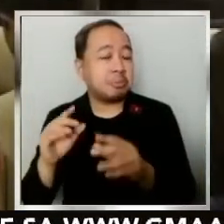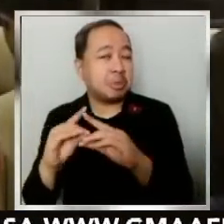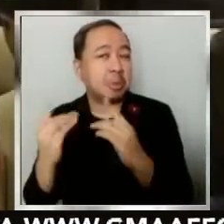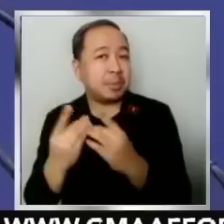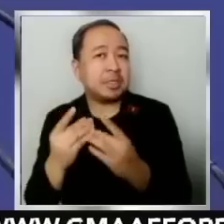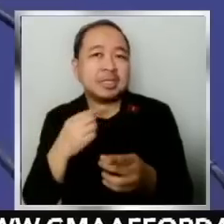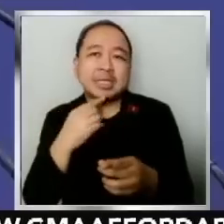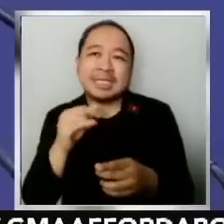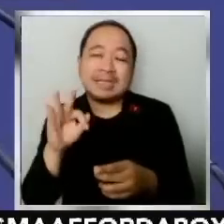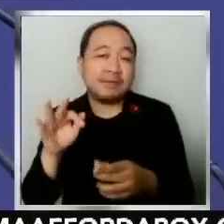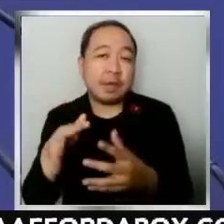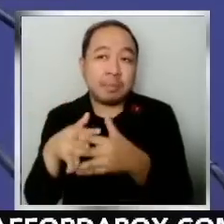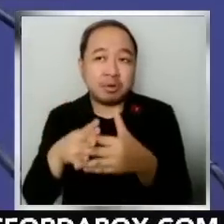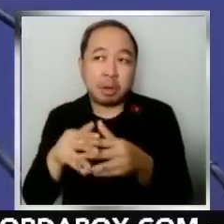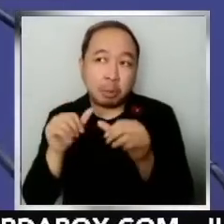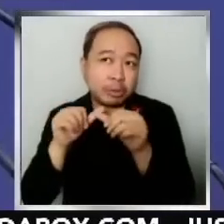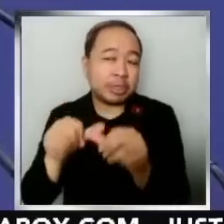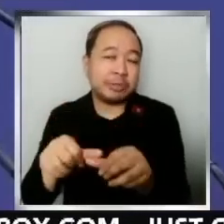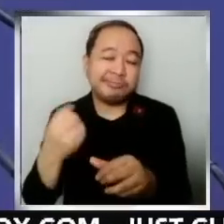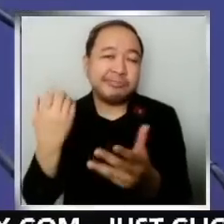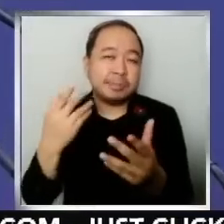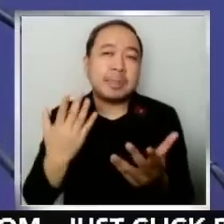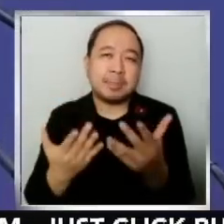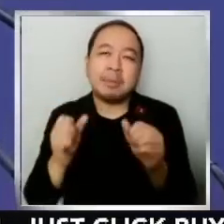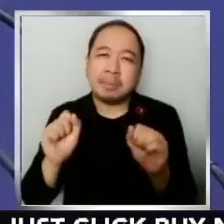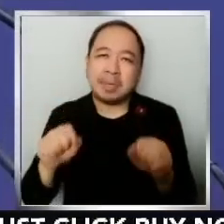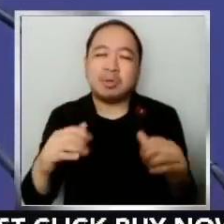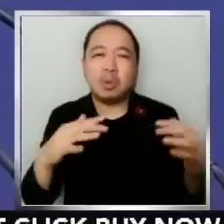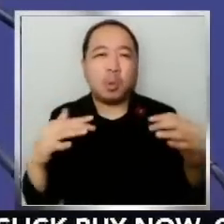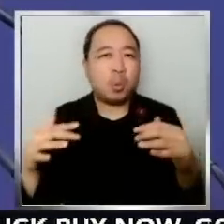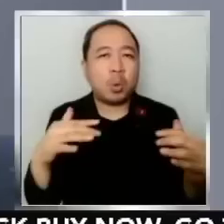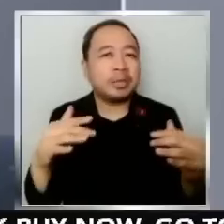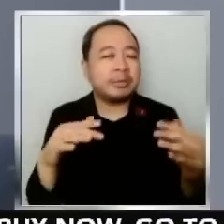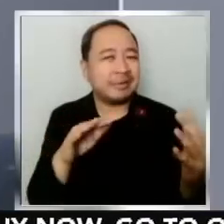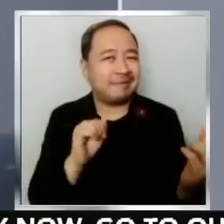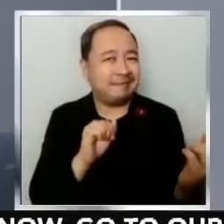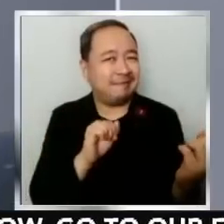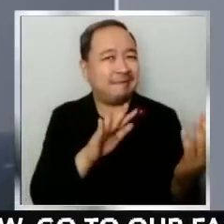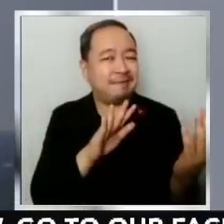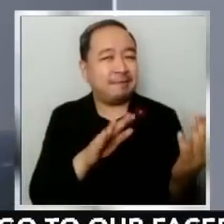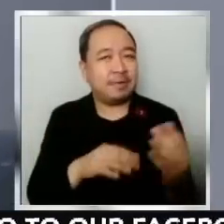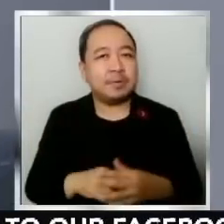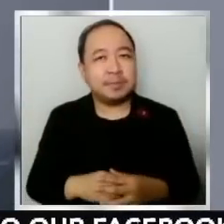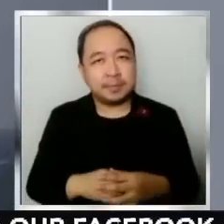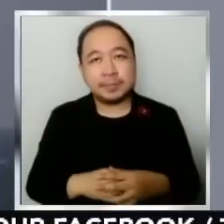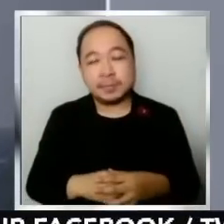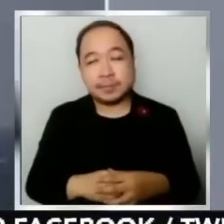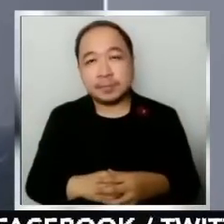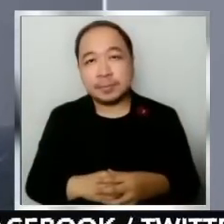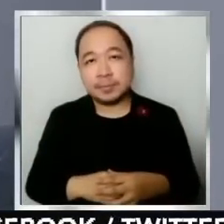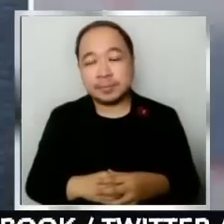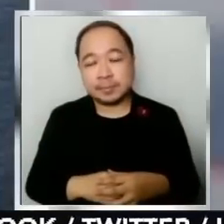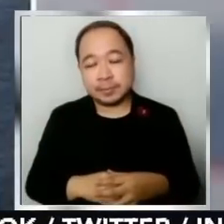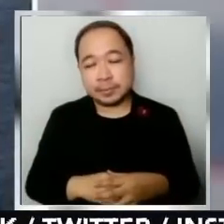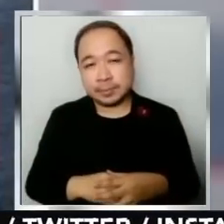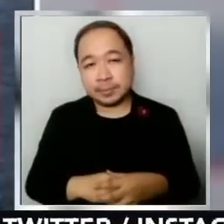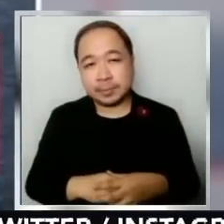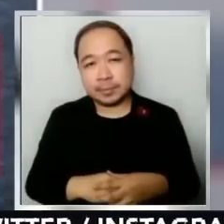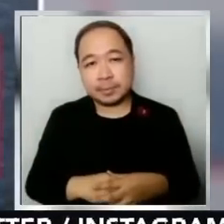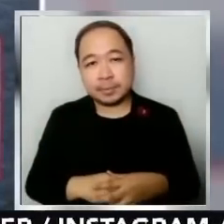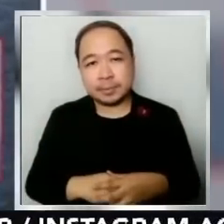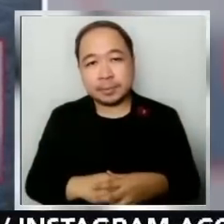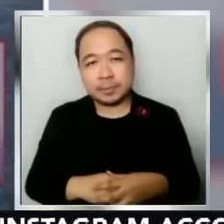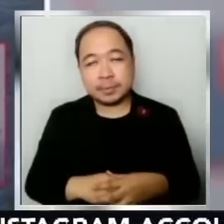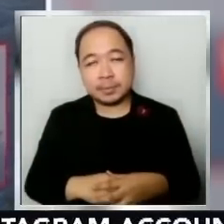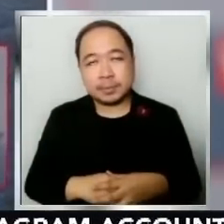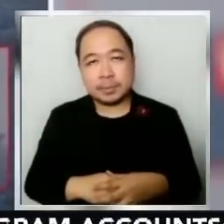sa maling landas tiyak na raw ng magkakaroon ng labanan at komprontasyon para sa GMA integrated news ma pulido nakatutok